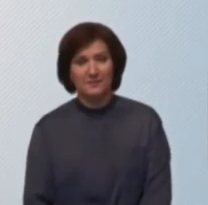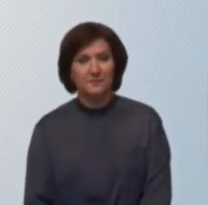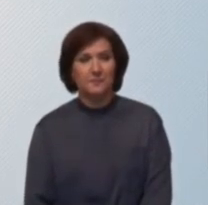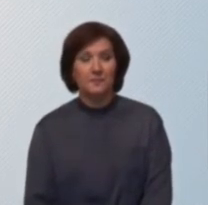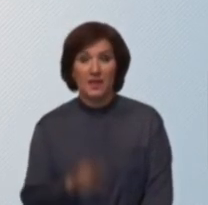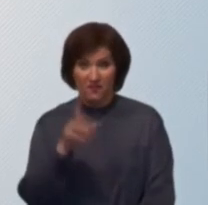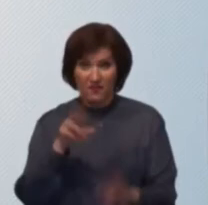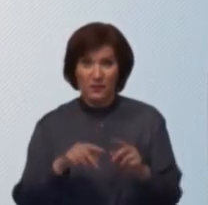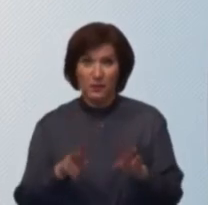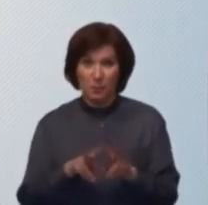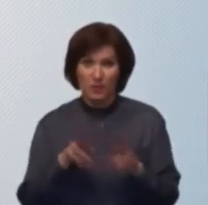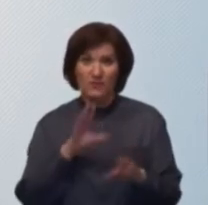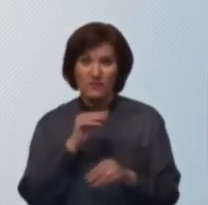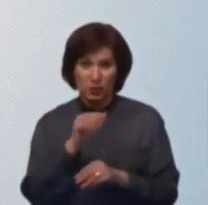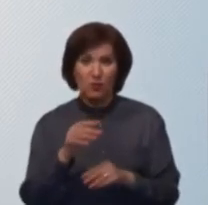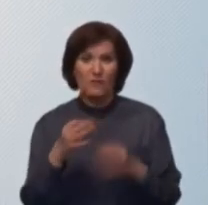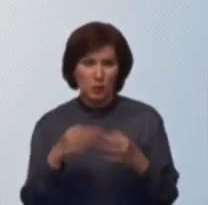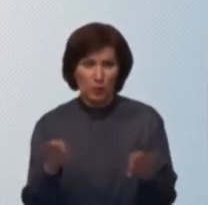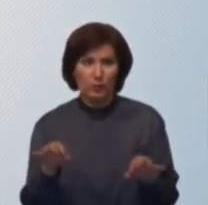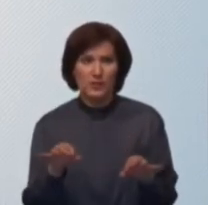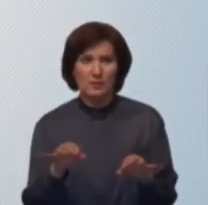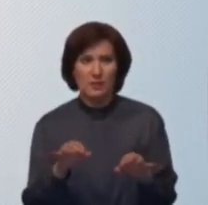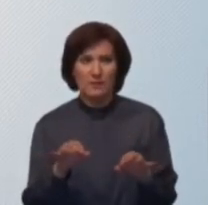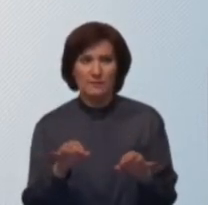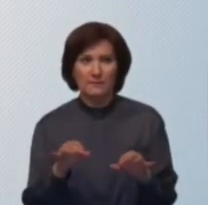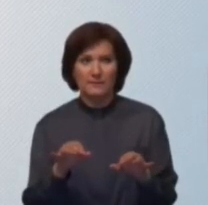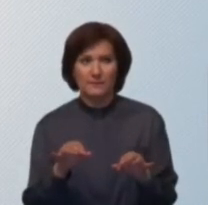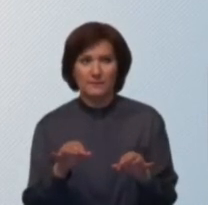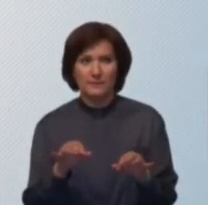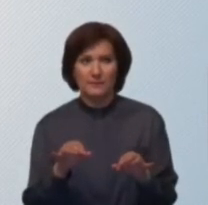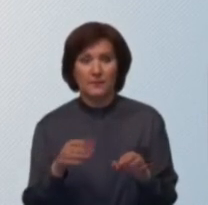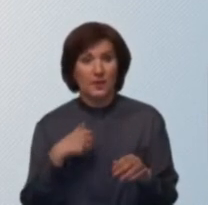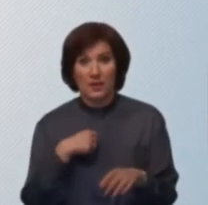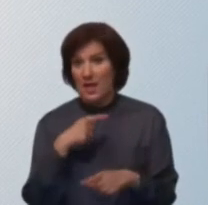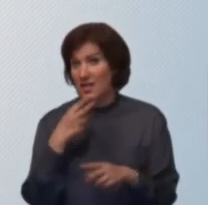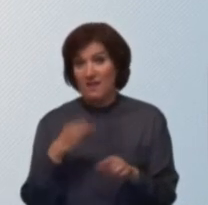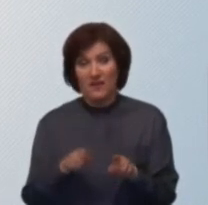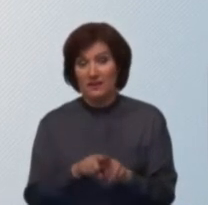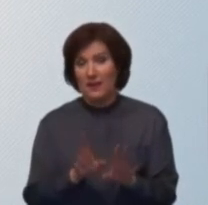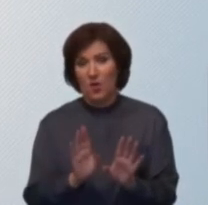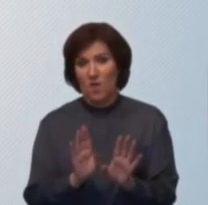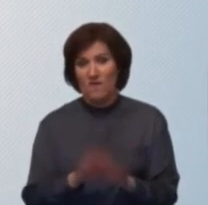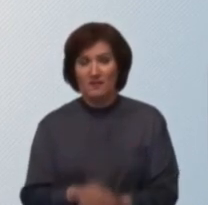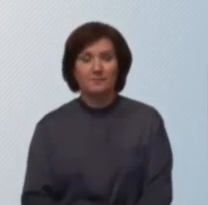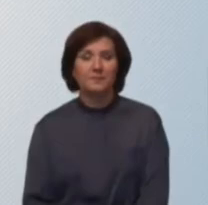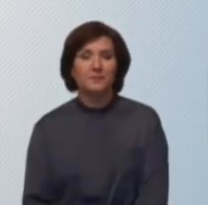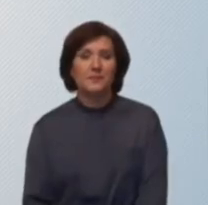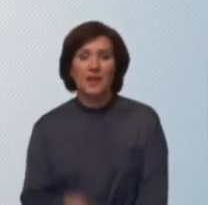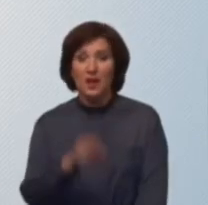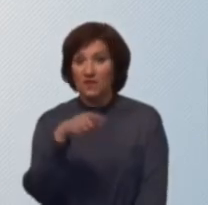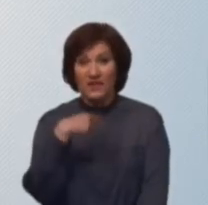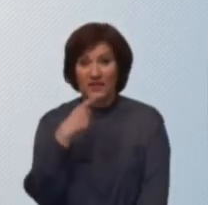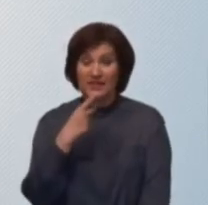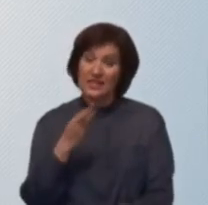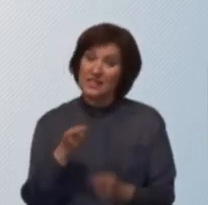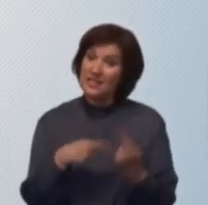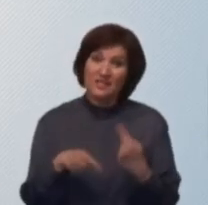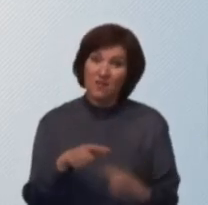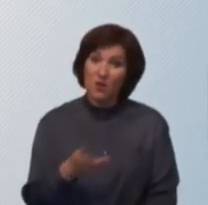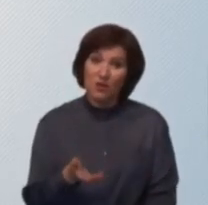Тобто ви вважаєте подібні висловлювання допустимими? Я не говорив такого. Але ви не сказали зворотні.